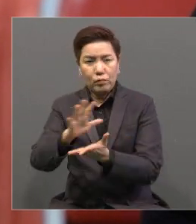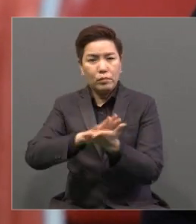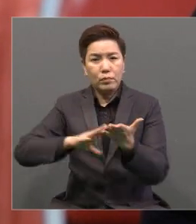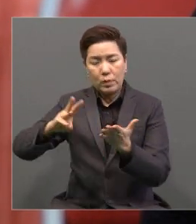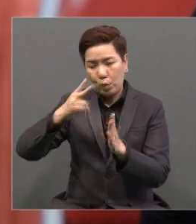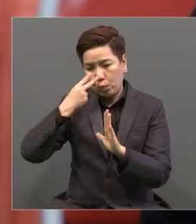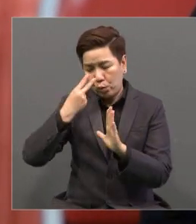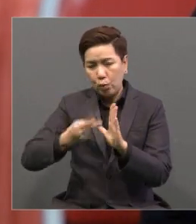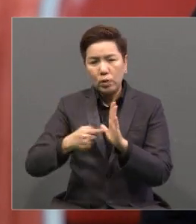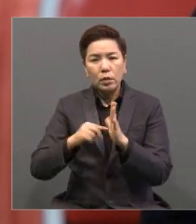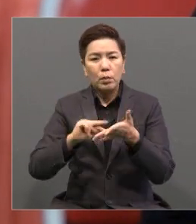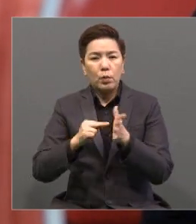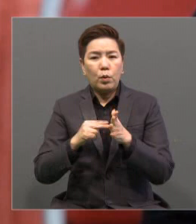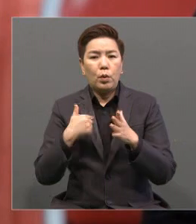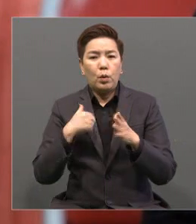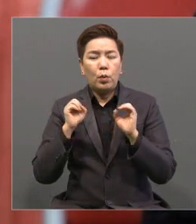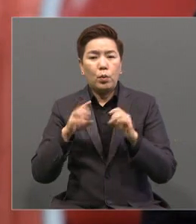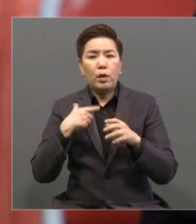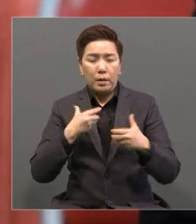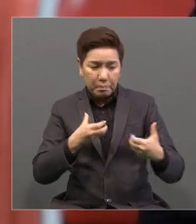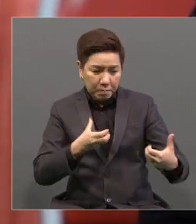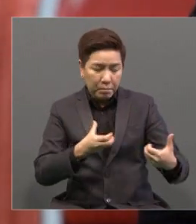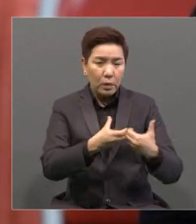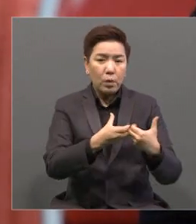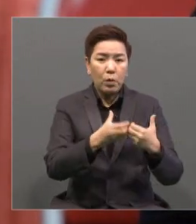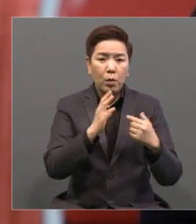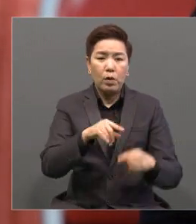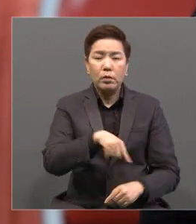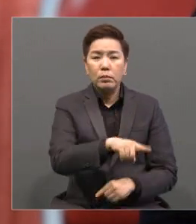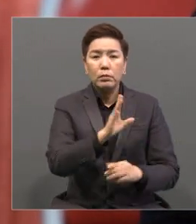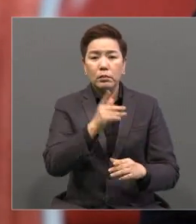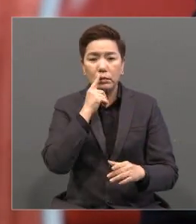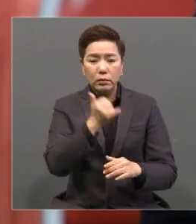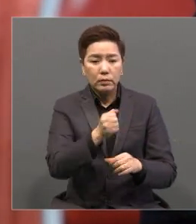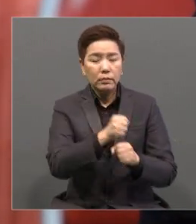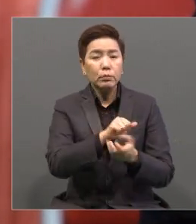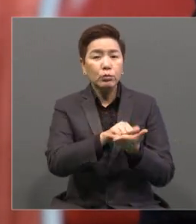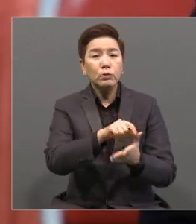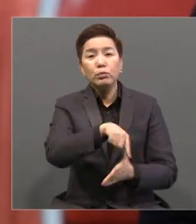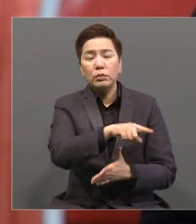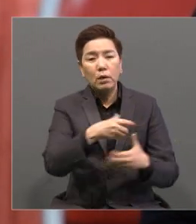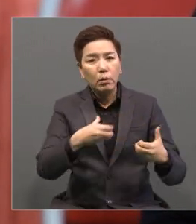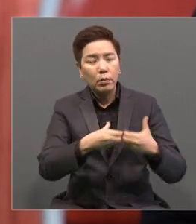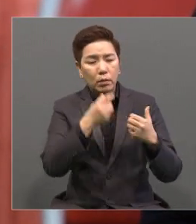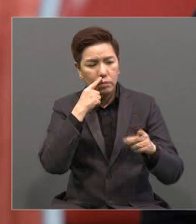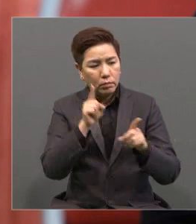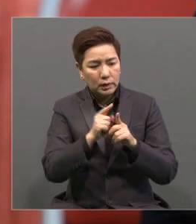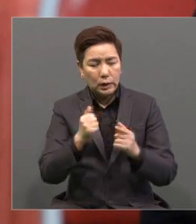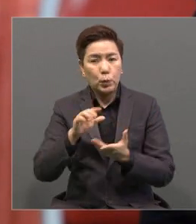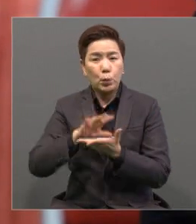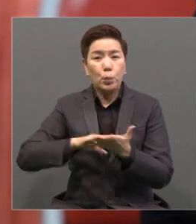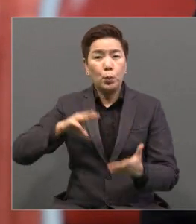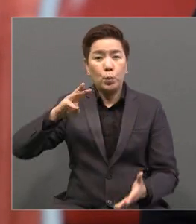นะคะครูชนแก้วกับผู้ที่มารับบริการซึ่งในตรงนี้ทางวิ